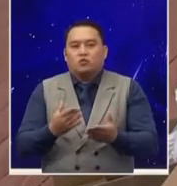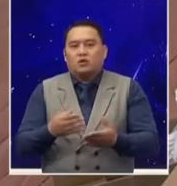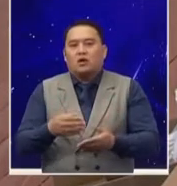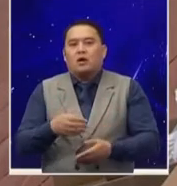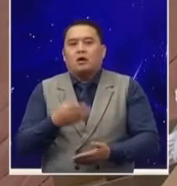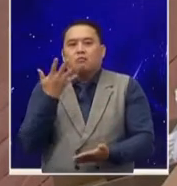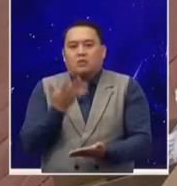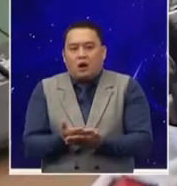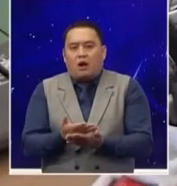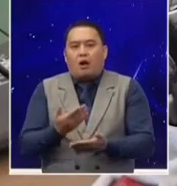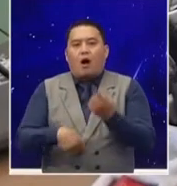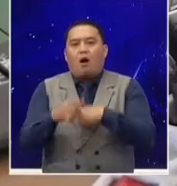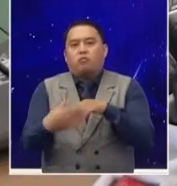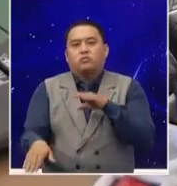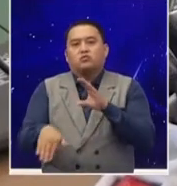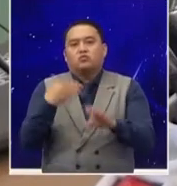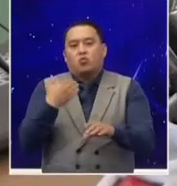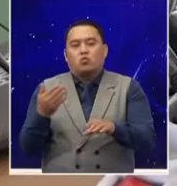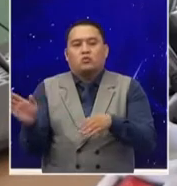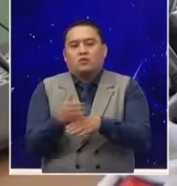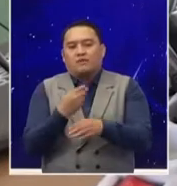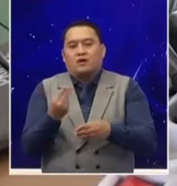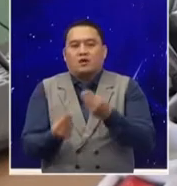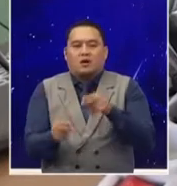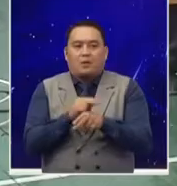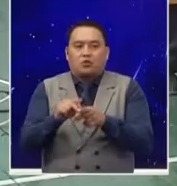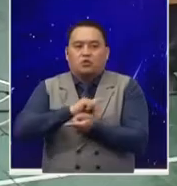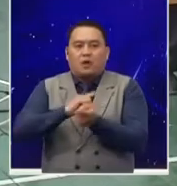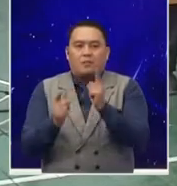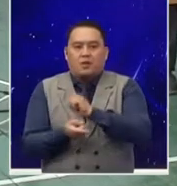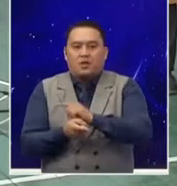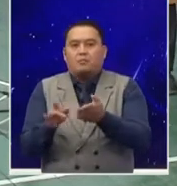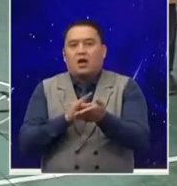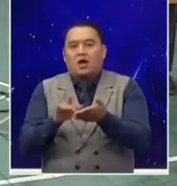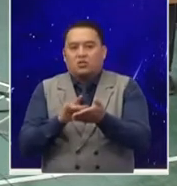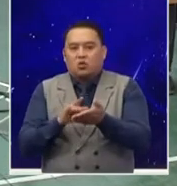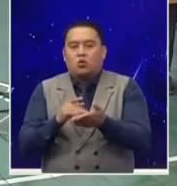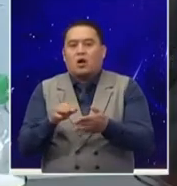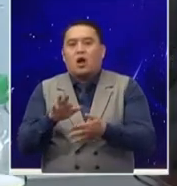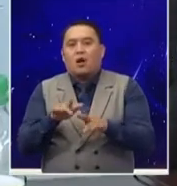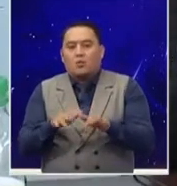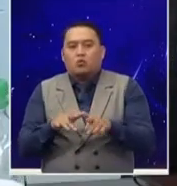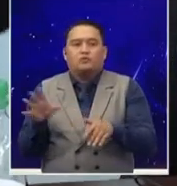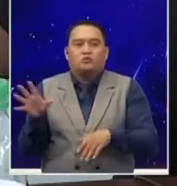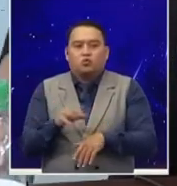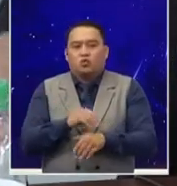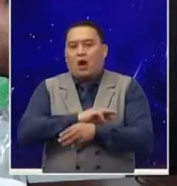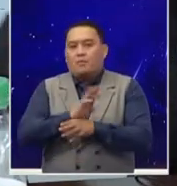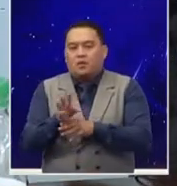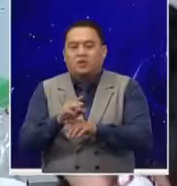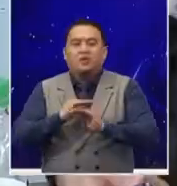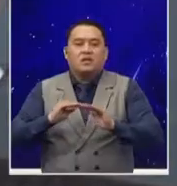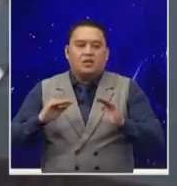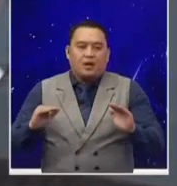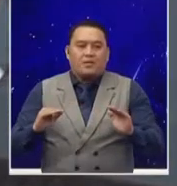брака оборудование отправляется поставщику для устранения неполадок или замены. Планшеты, ноутбуки и персональные компьютеры – это не все, чем обеспечиваются